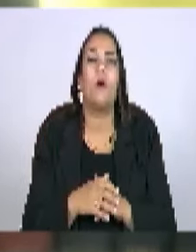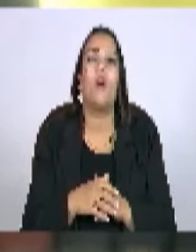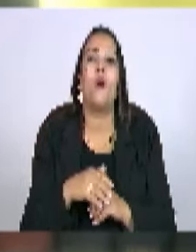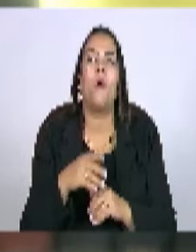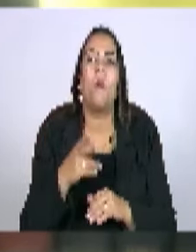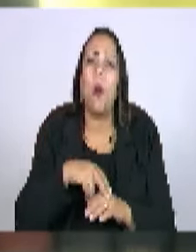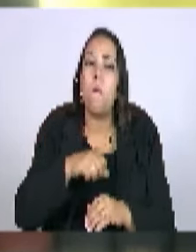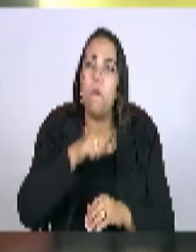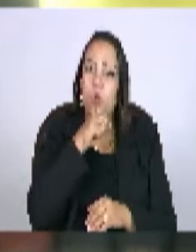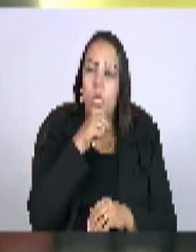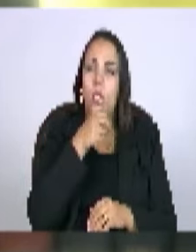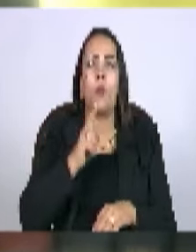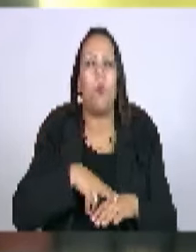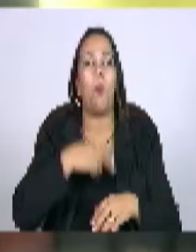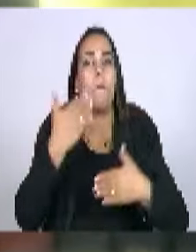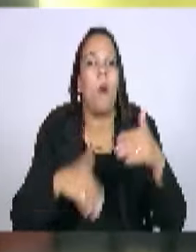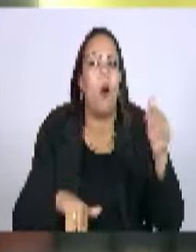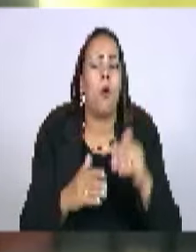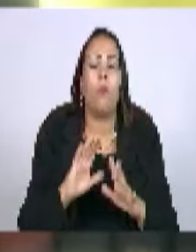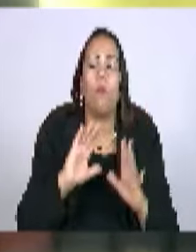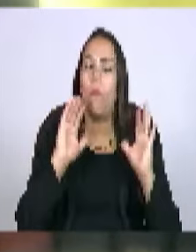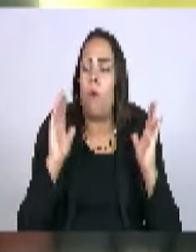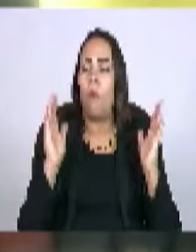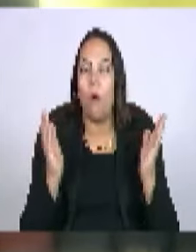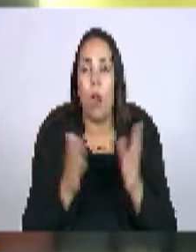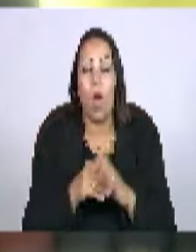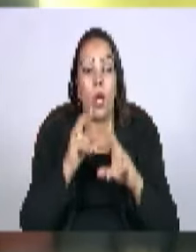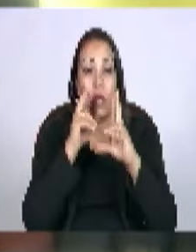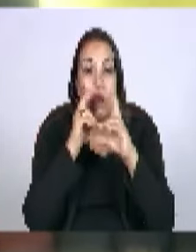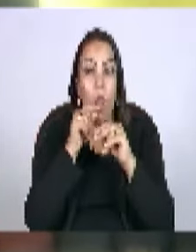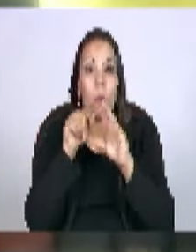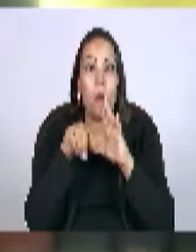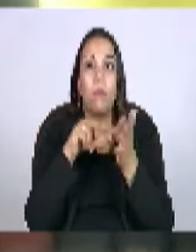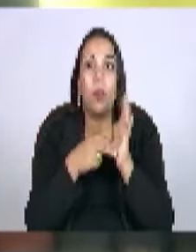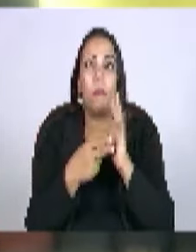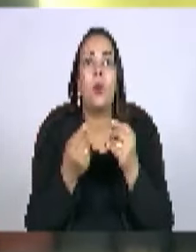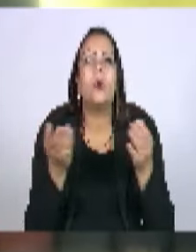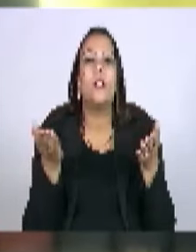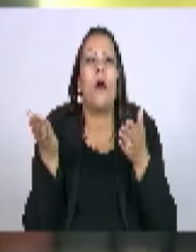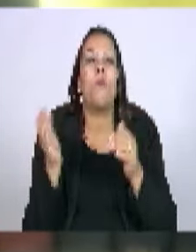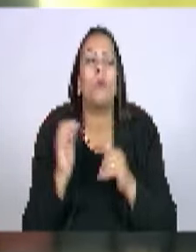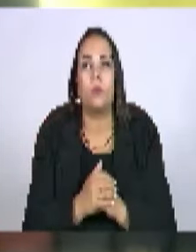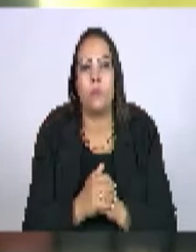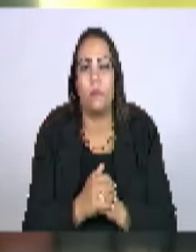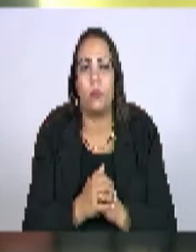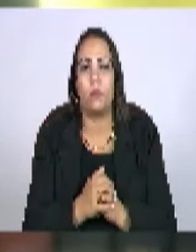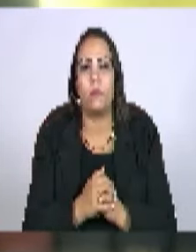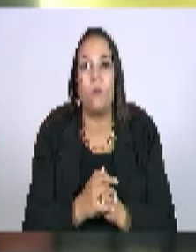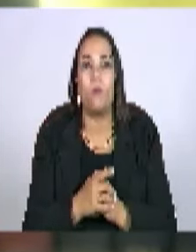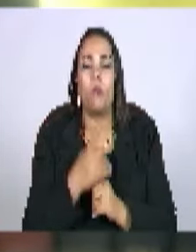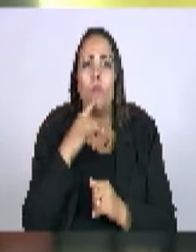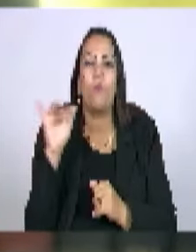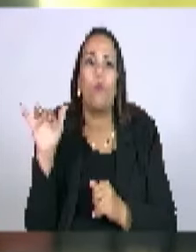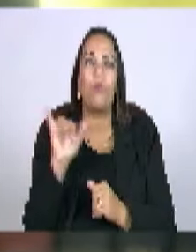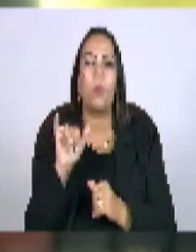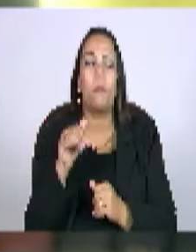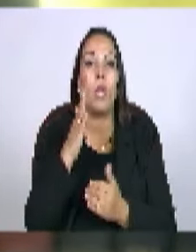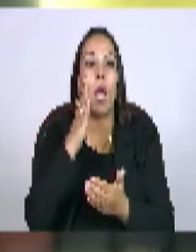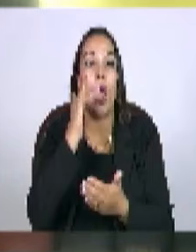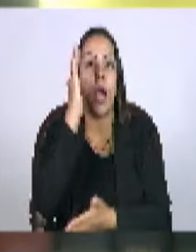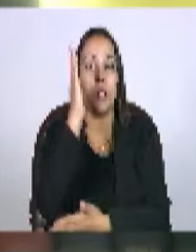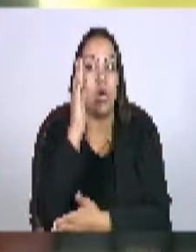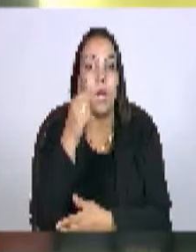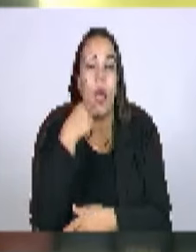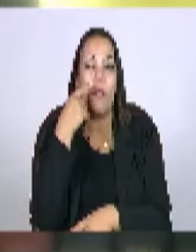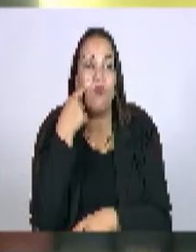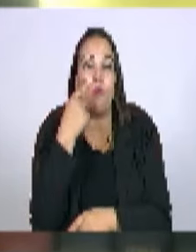المسنين وزوي الاحتياجات الخاصه يعني لو هفضل اتكلم عليه بتعمله بتعمل حاجات كتير جدا الملمح الاساسي اللي انا اقدر اقف